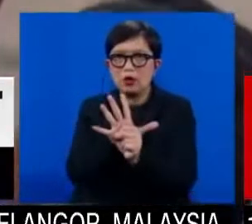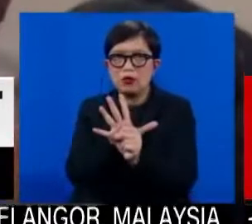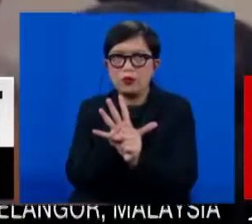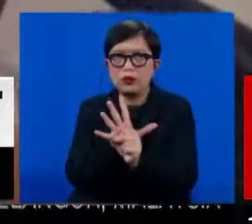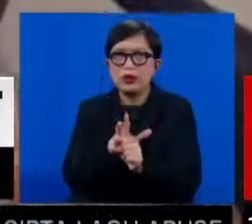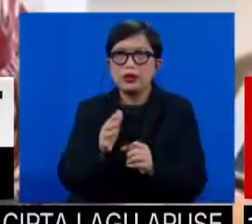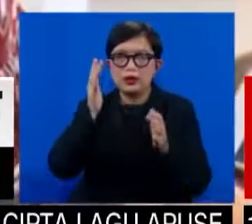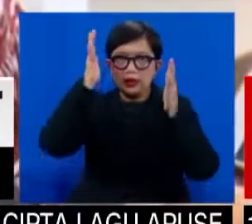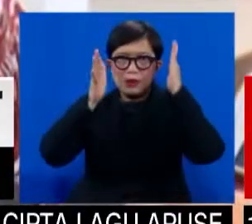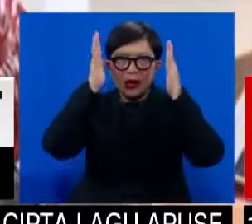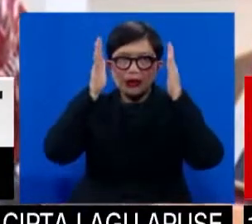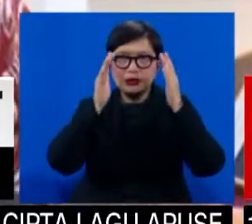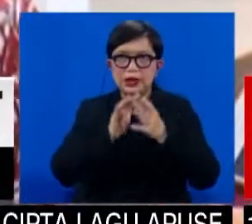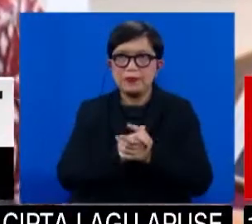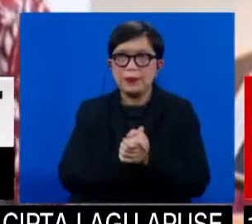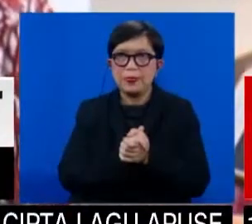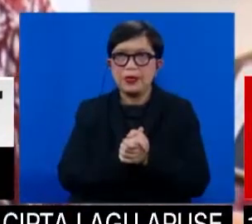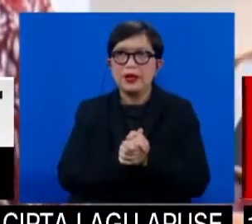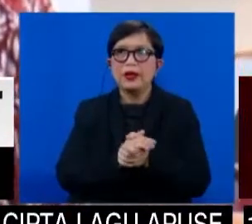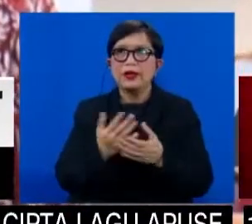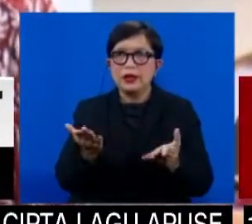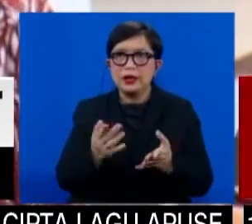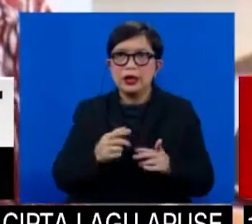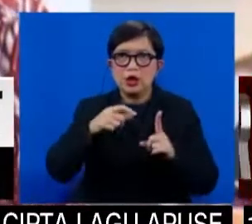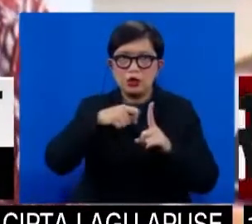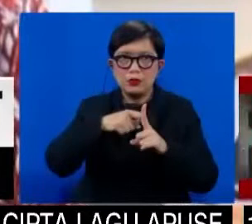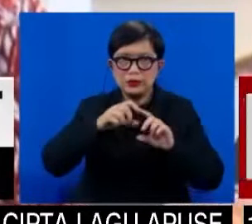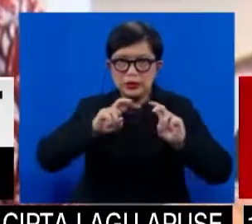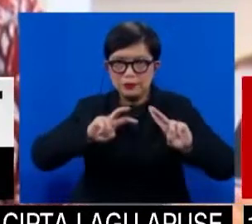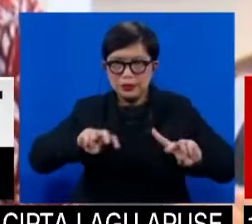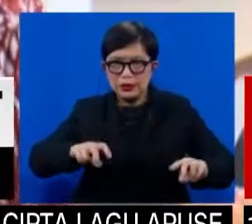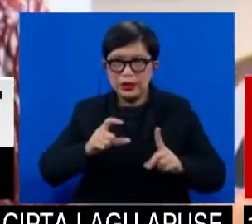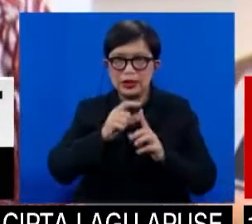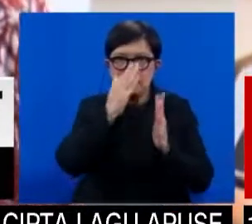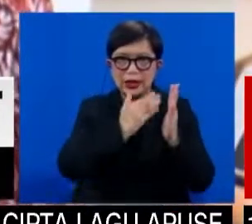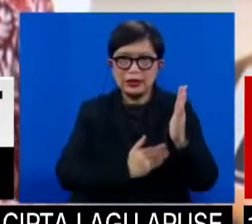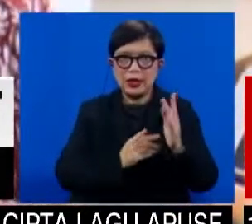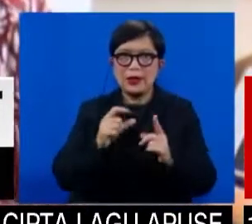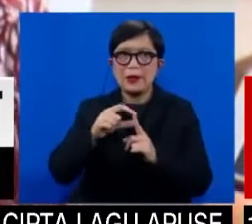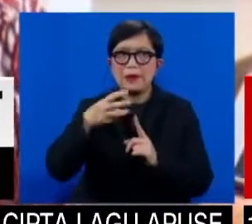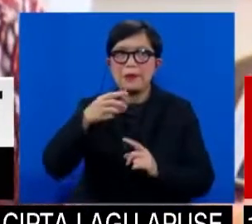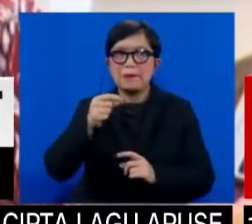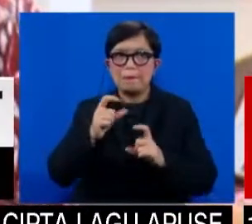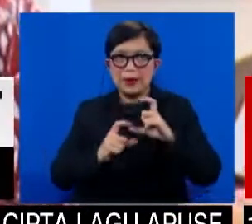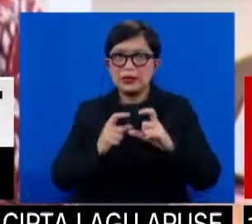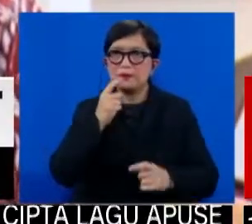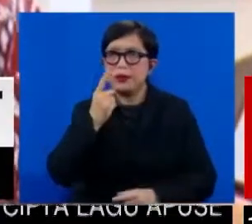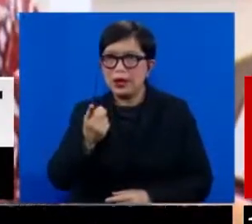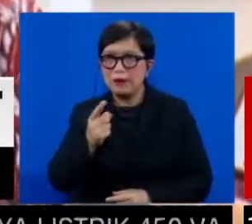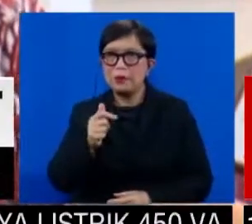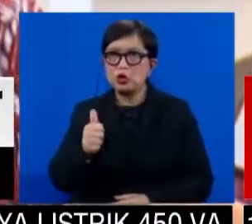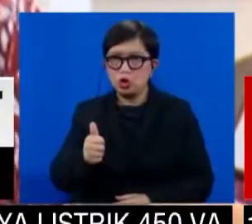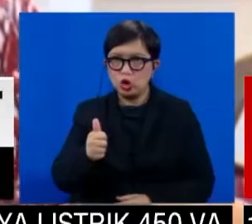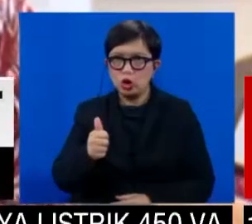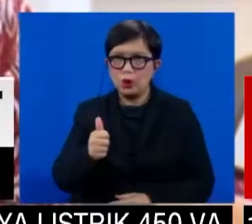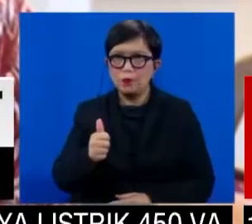Profesor azyumardi dikonfirmasi ketua komisi penelitian pendataan dan ratifikasi dewan pers Ninik Rahayu almarhum